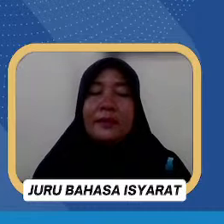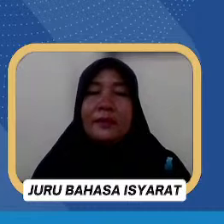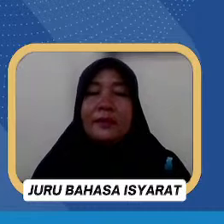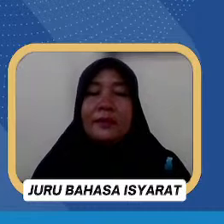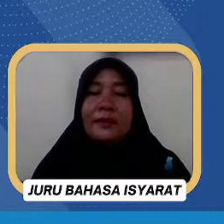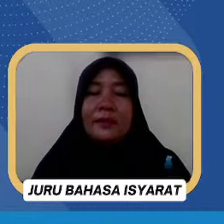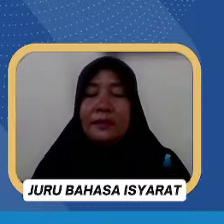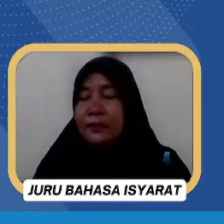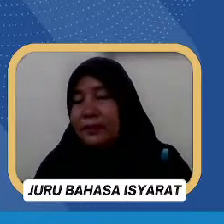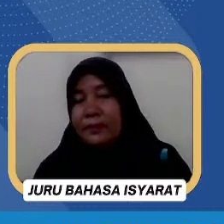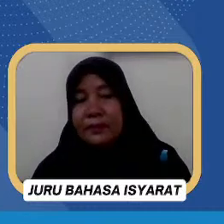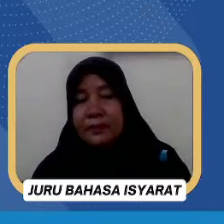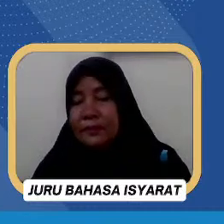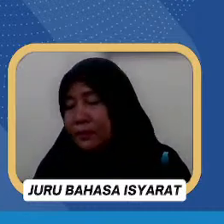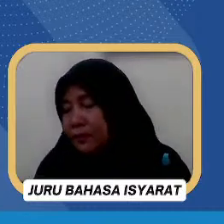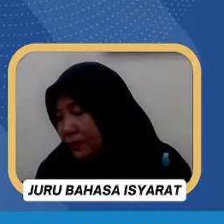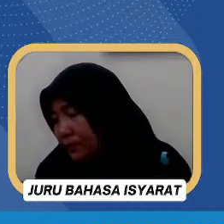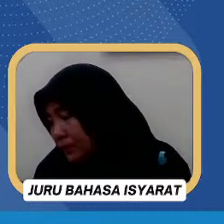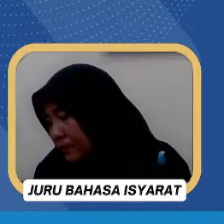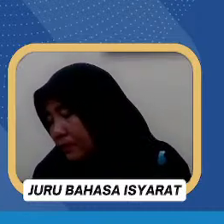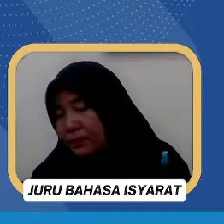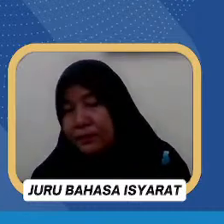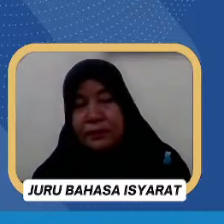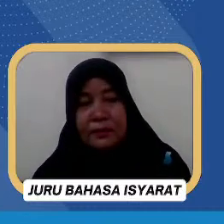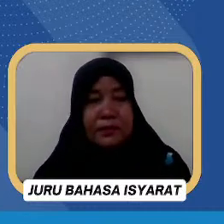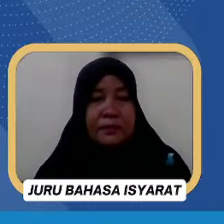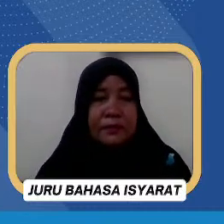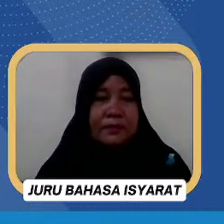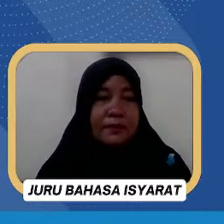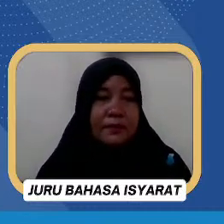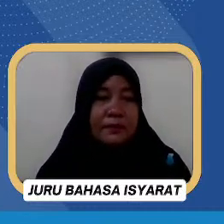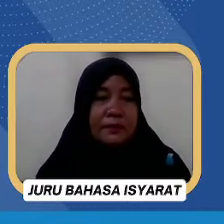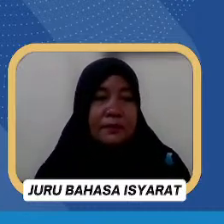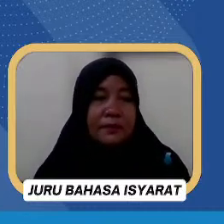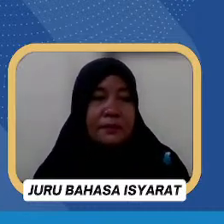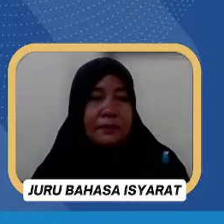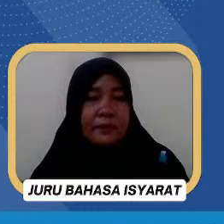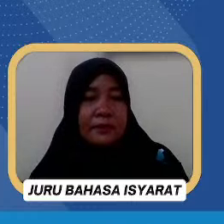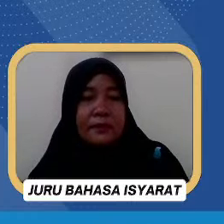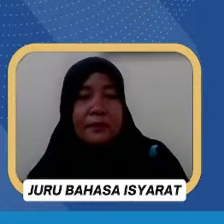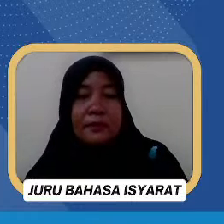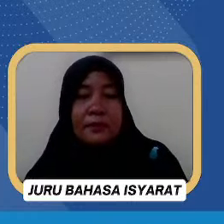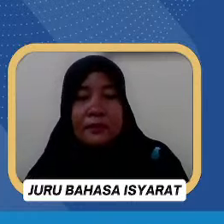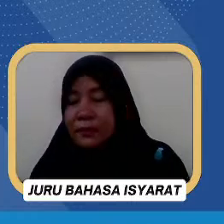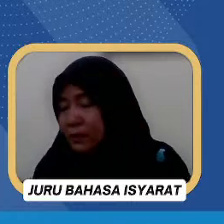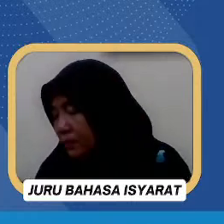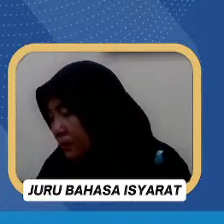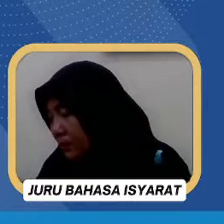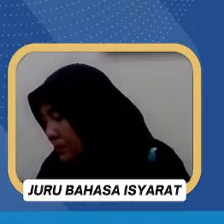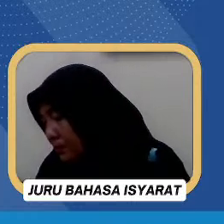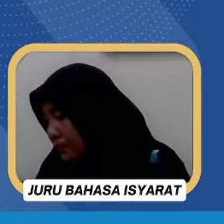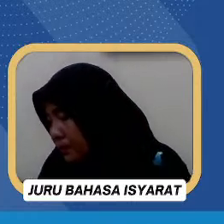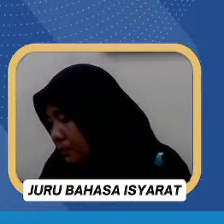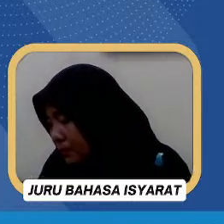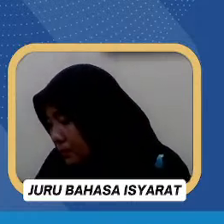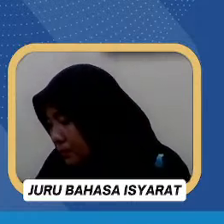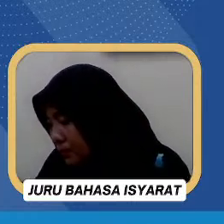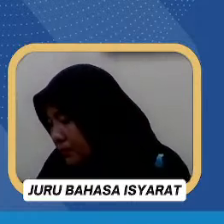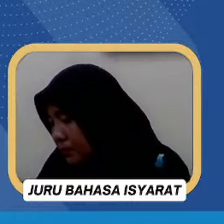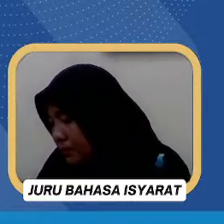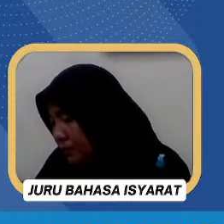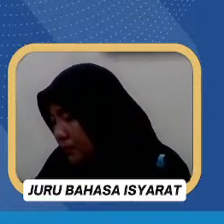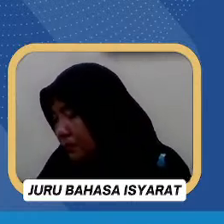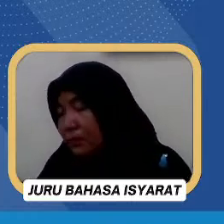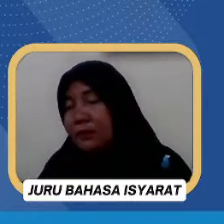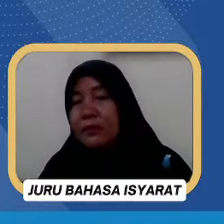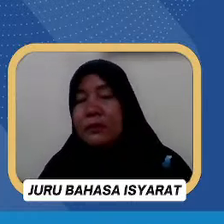Uci? Baterai handphone saya lowbat. Oh, begitu. Baterainya lowbat. Oke, saya